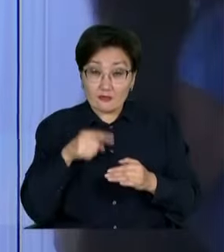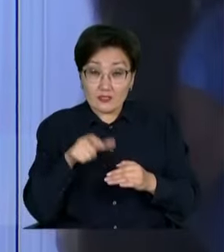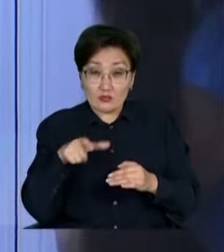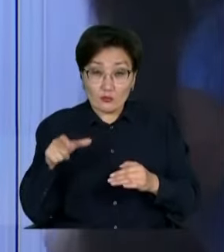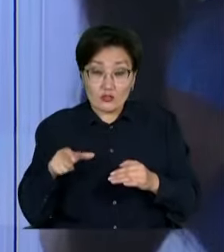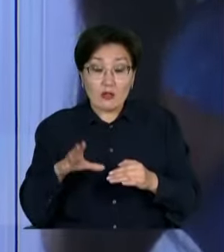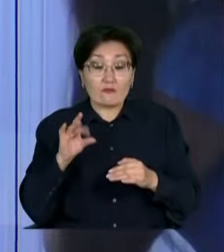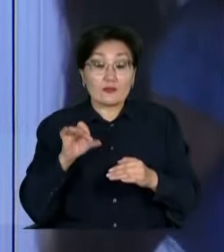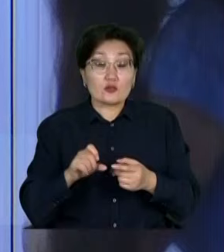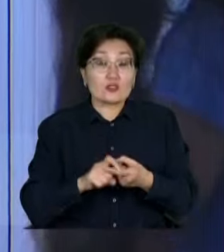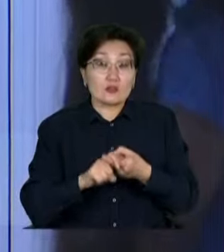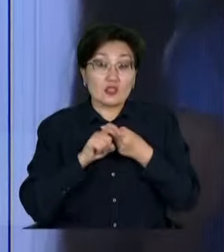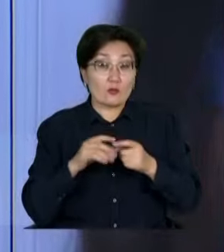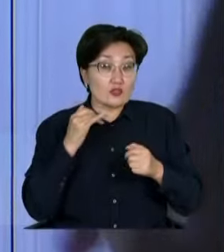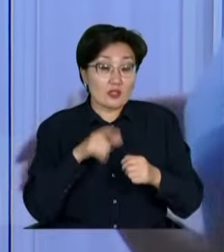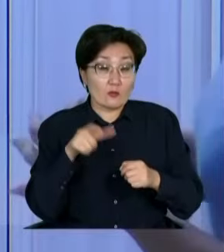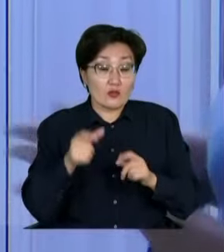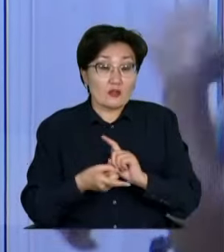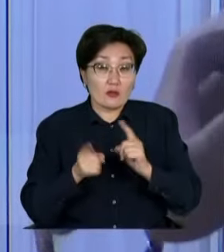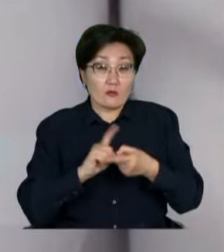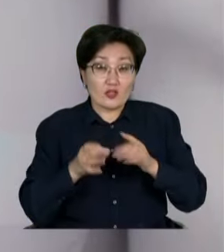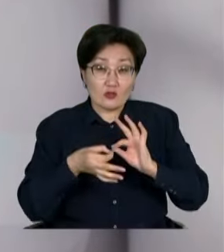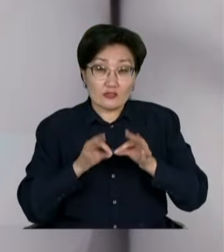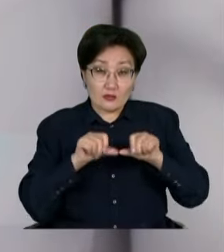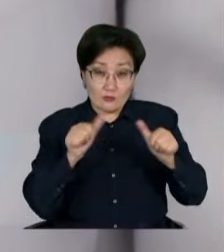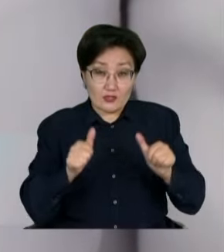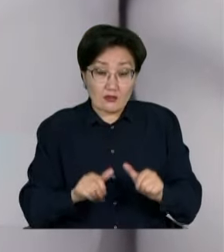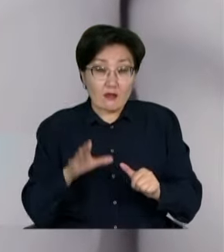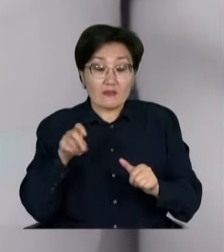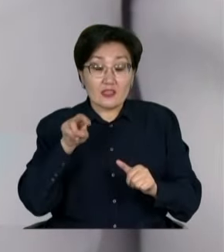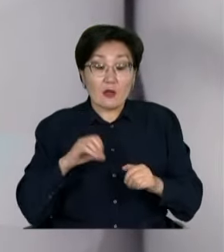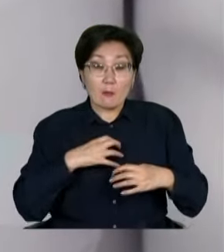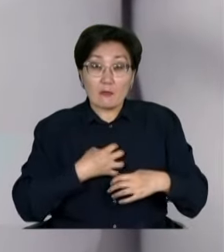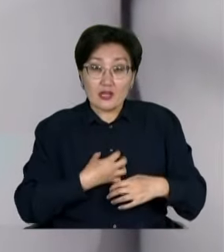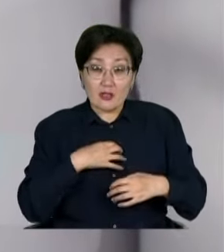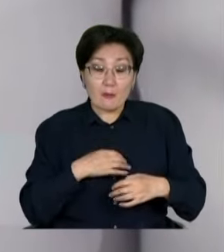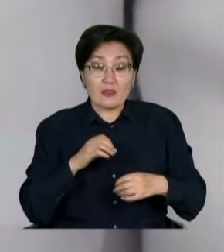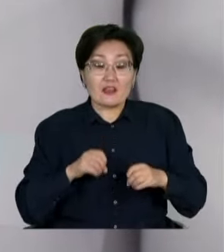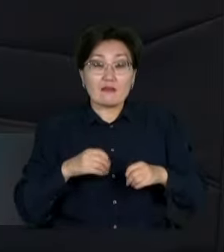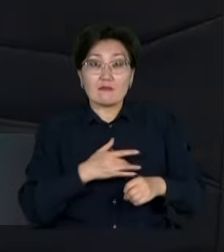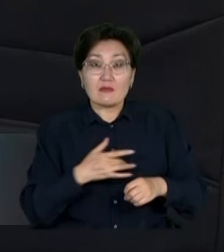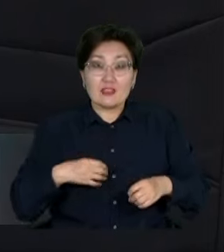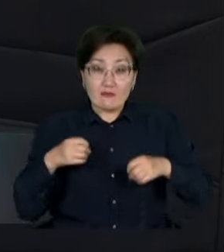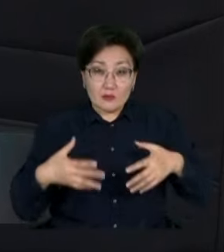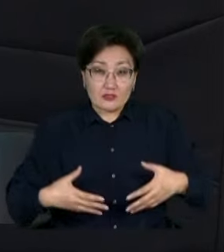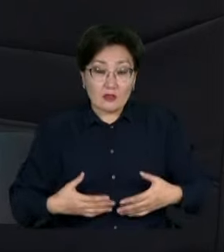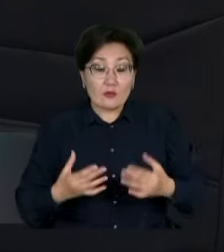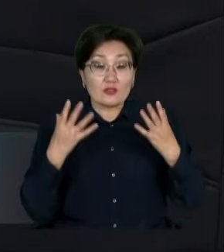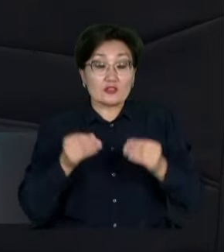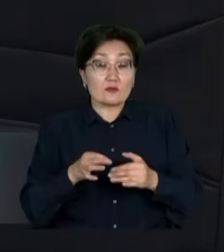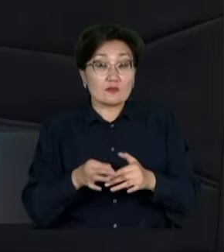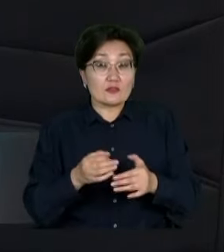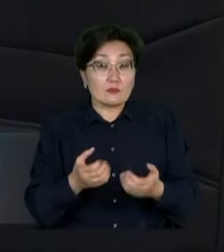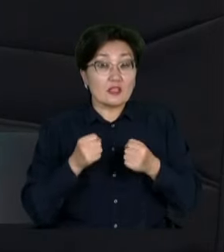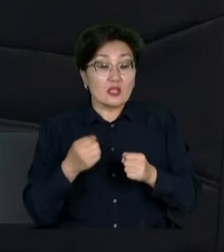медики. Вирусные инфекции у многих перешли в осложненную форму в виде бронхита или пневмонии. В день мы принимаем около